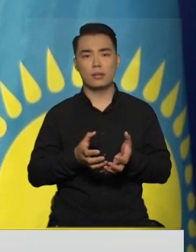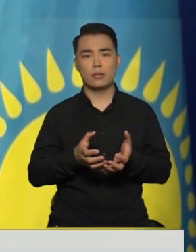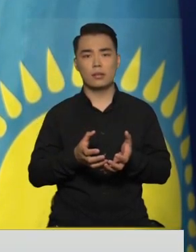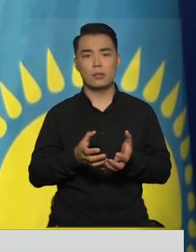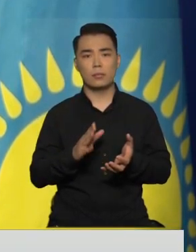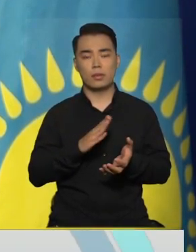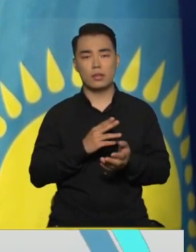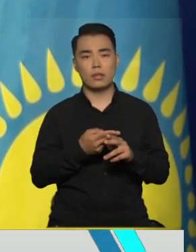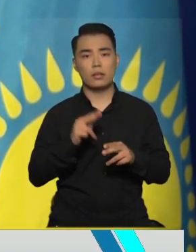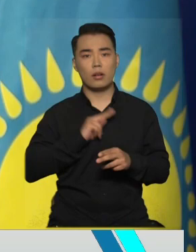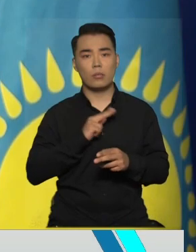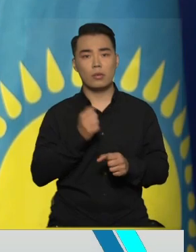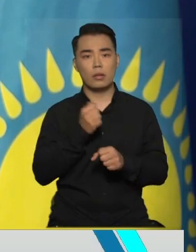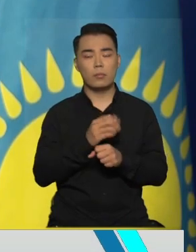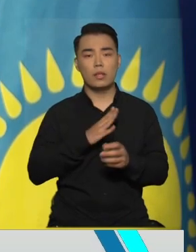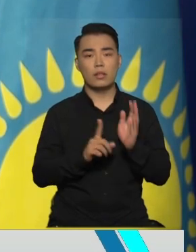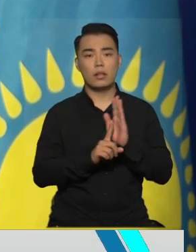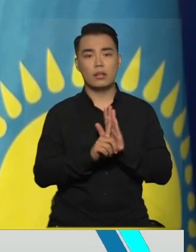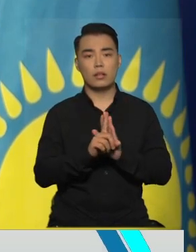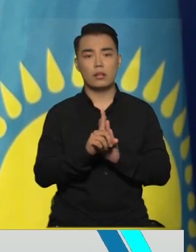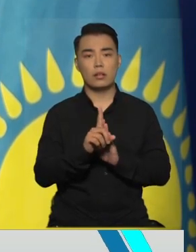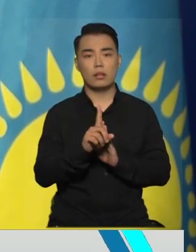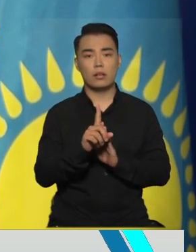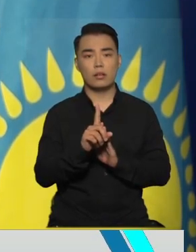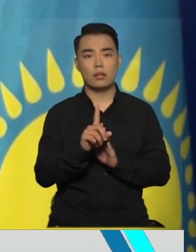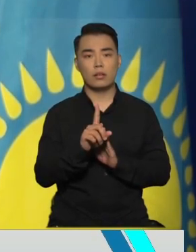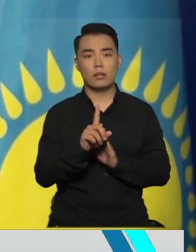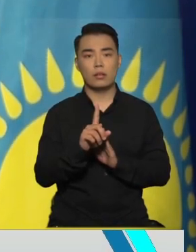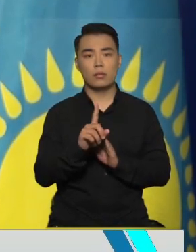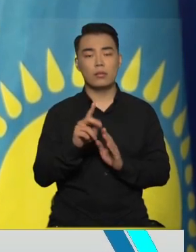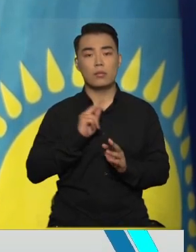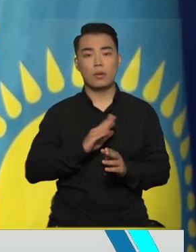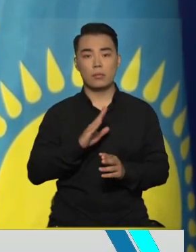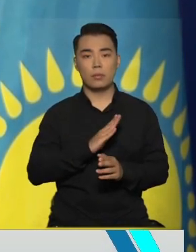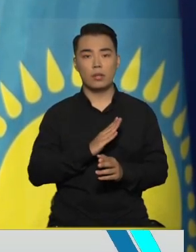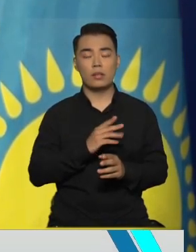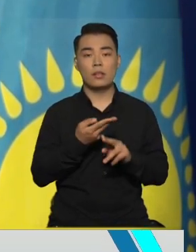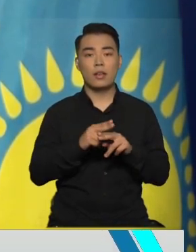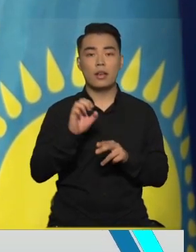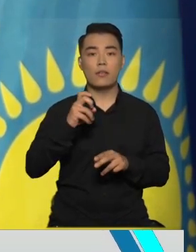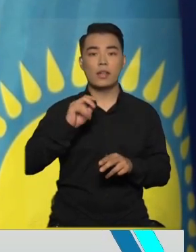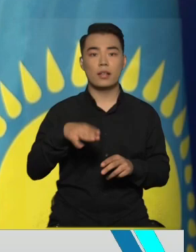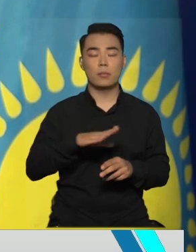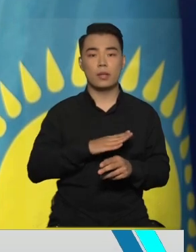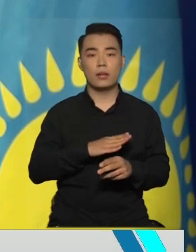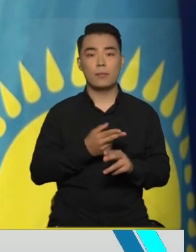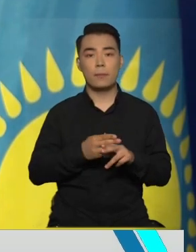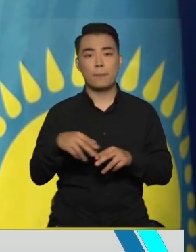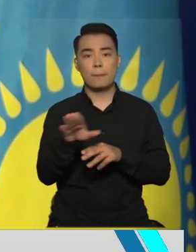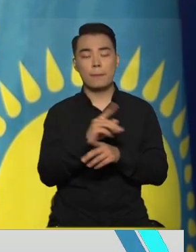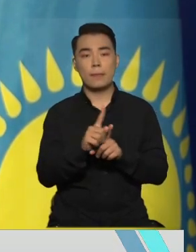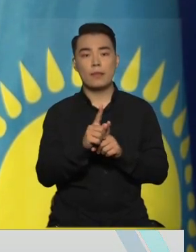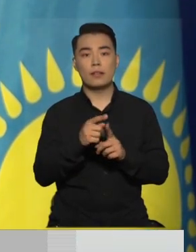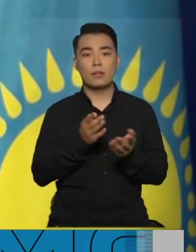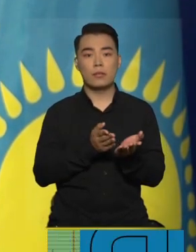вступил в эту должность в начале этого года. По его словам, санкции уже дали значительный эффект, однако требуется более тесная работа